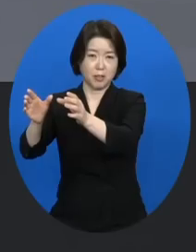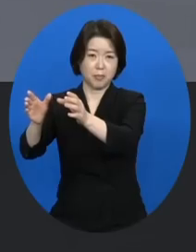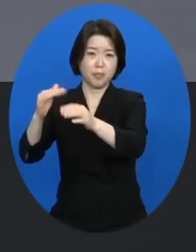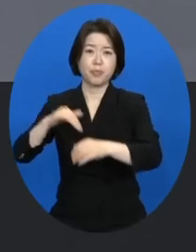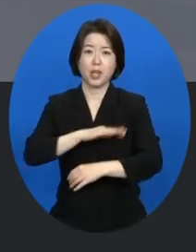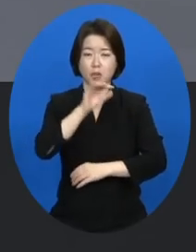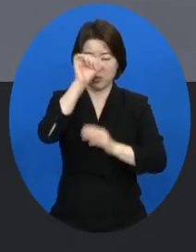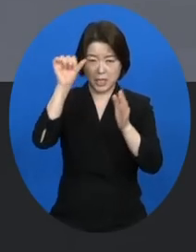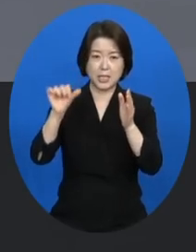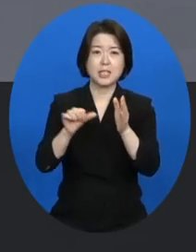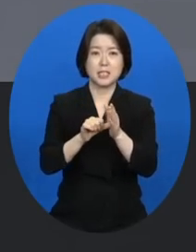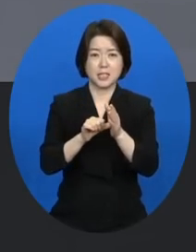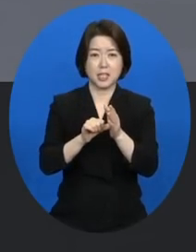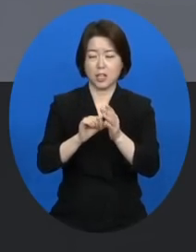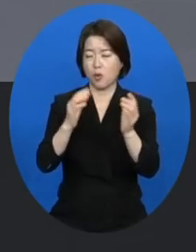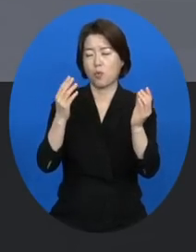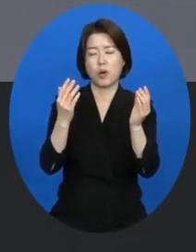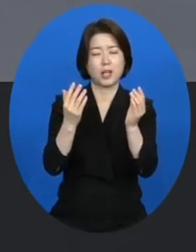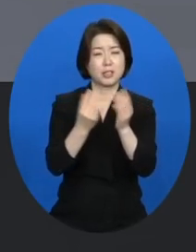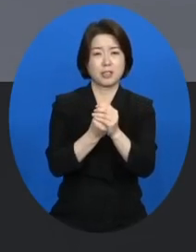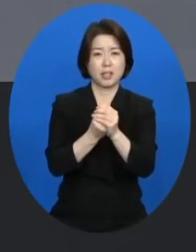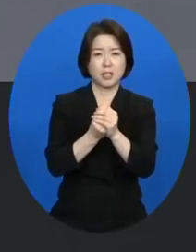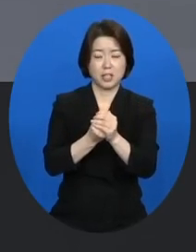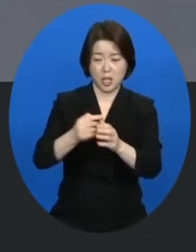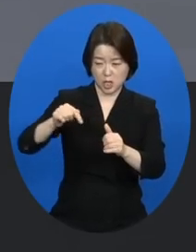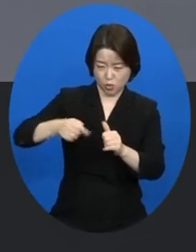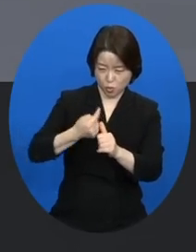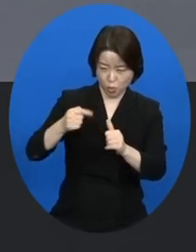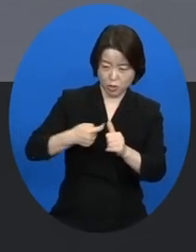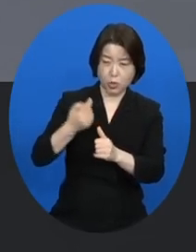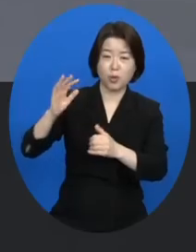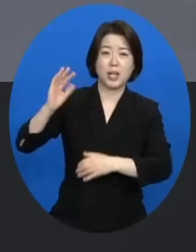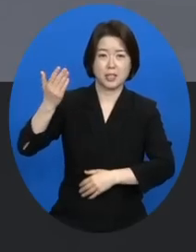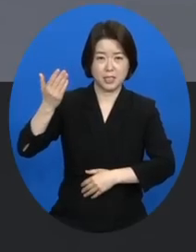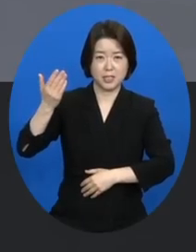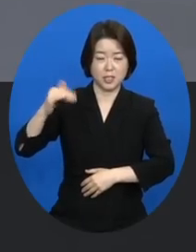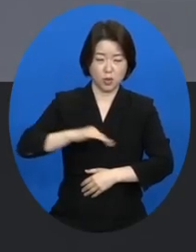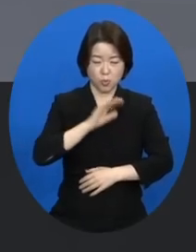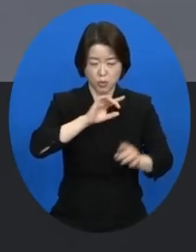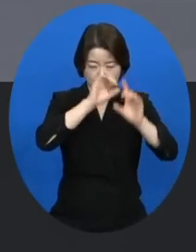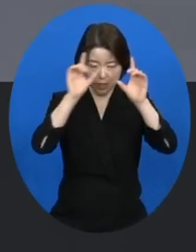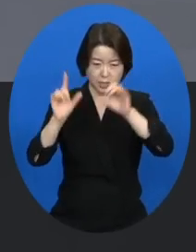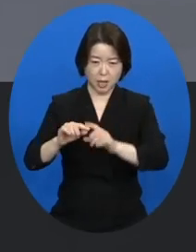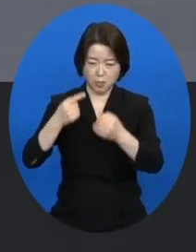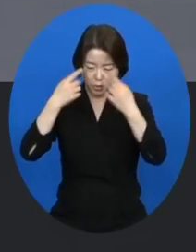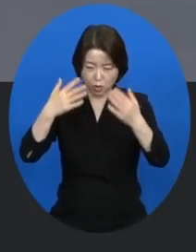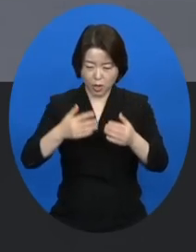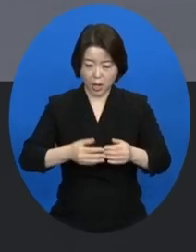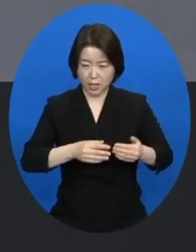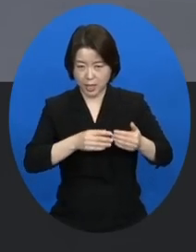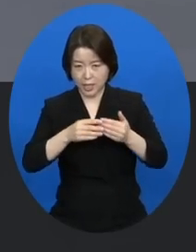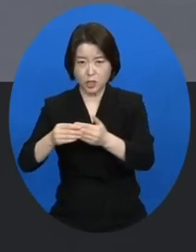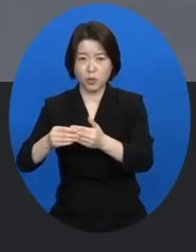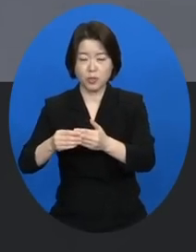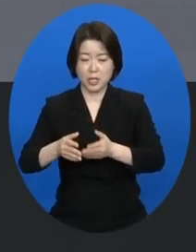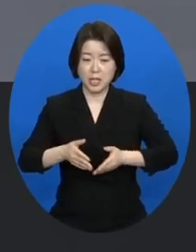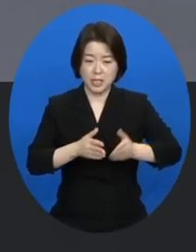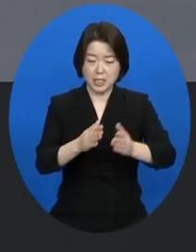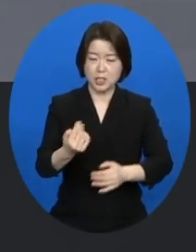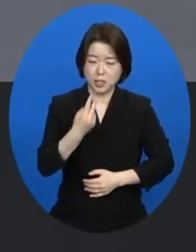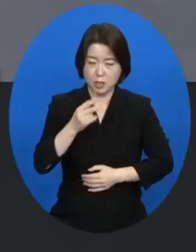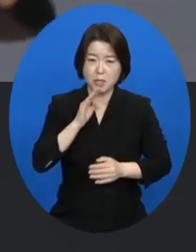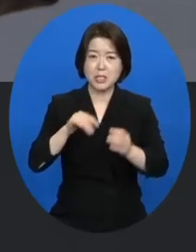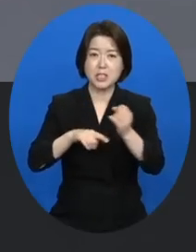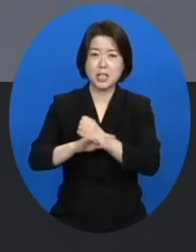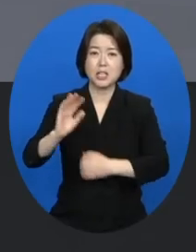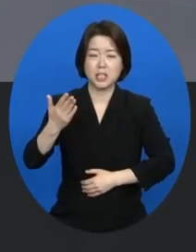우리의 인생의 완전한 조각가이시고 우리의 삶을 정확하게 인도하시는 길이요 진리요 생명 되신